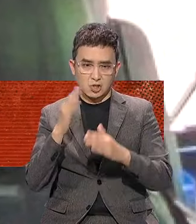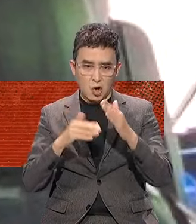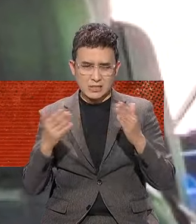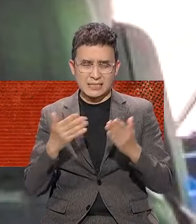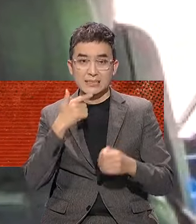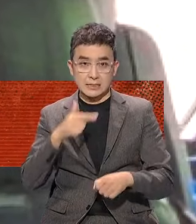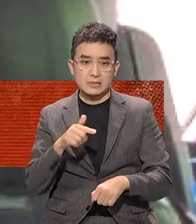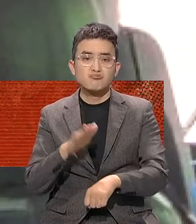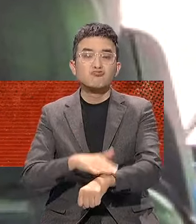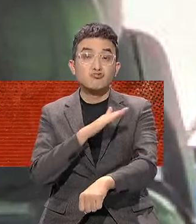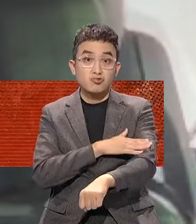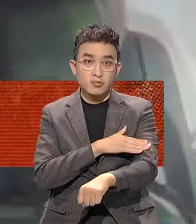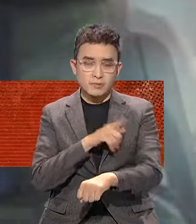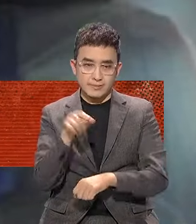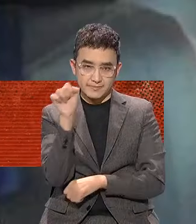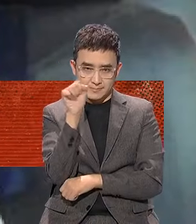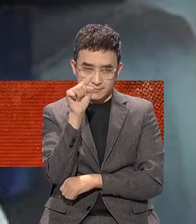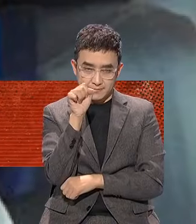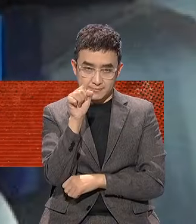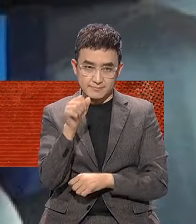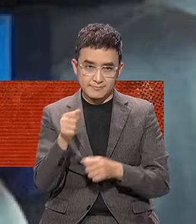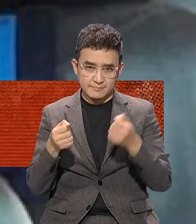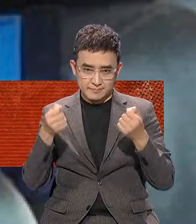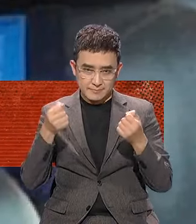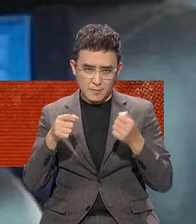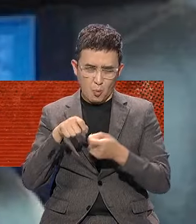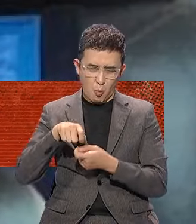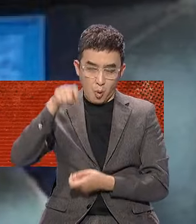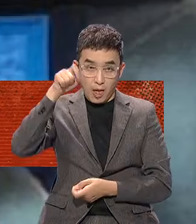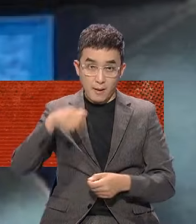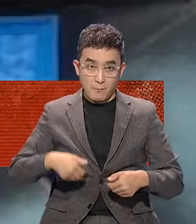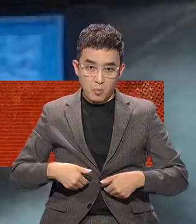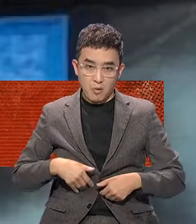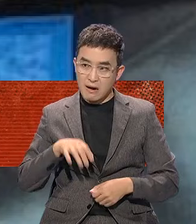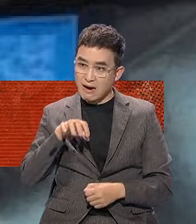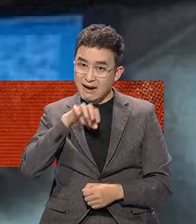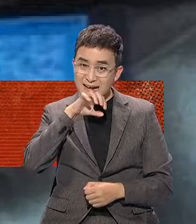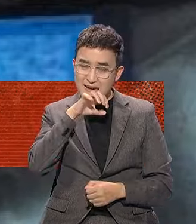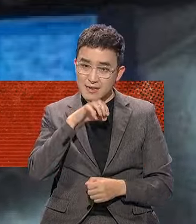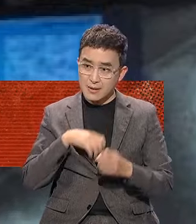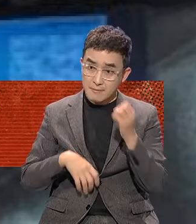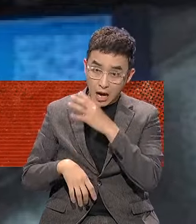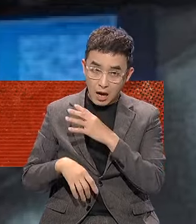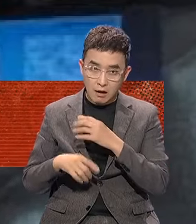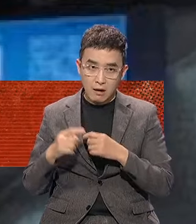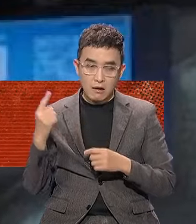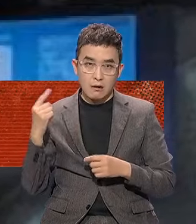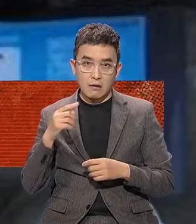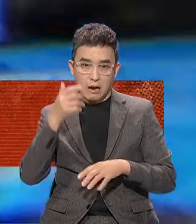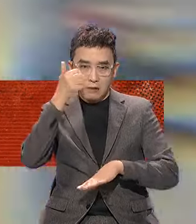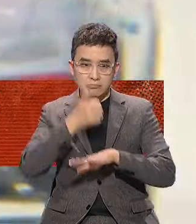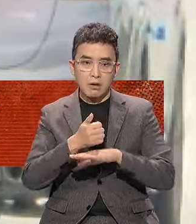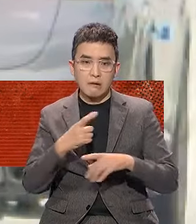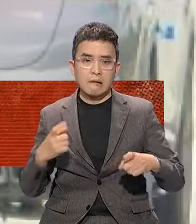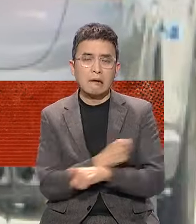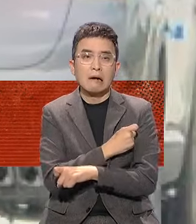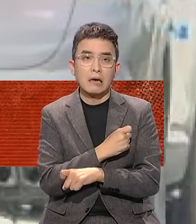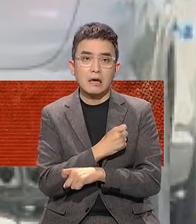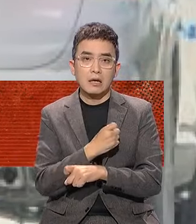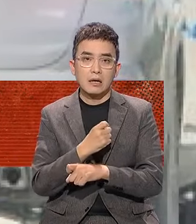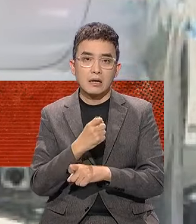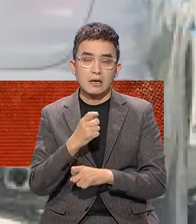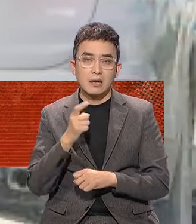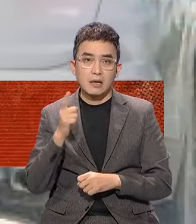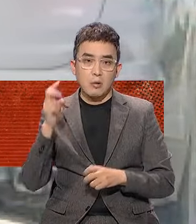건이라도 들어오게 되면 면직 체류가 되니까 혹시 그래서 불편해도 말도 못했던게 아니냐라는 그런 또 의문까지